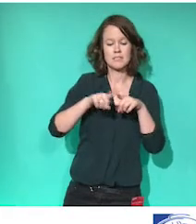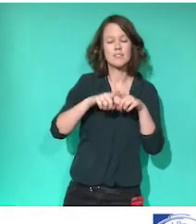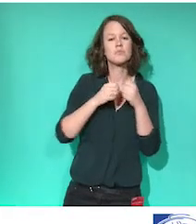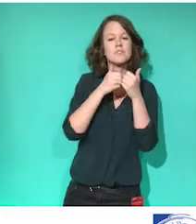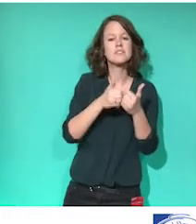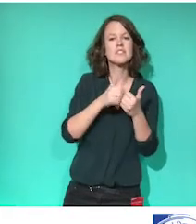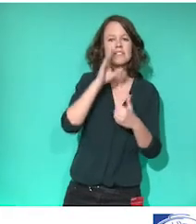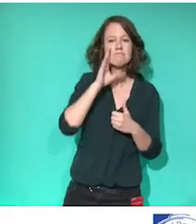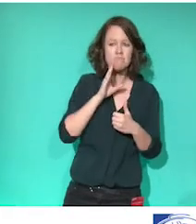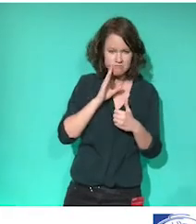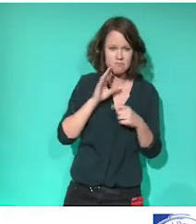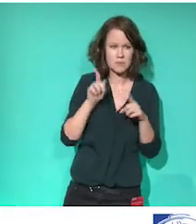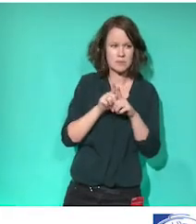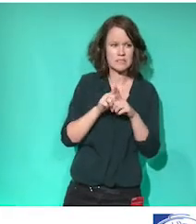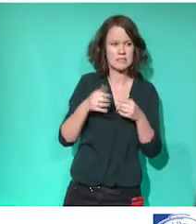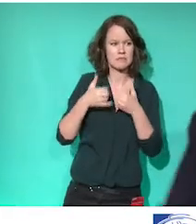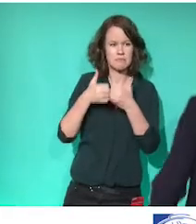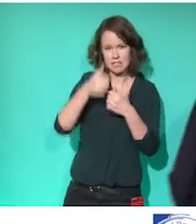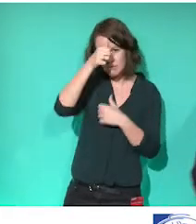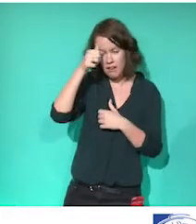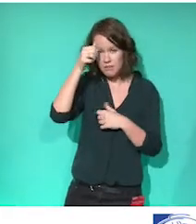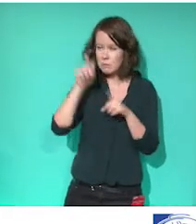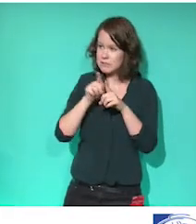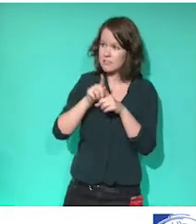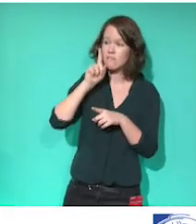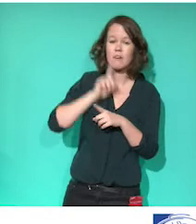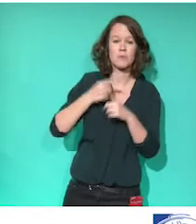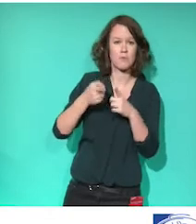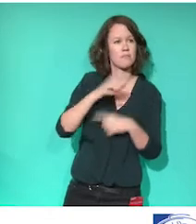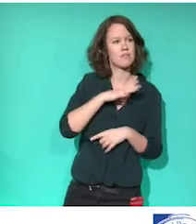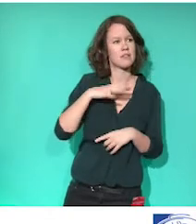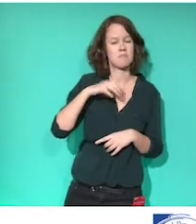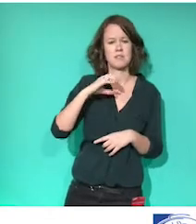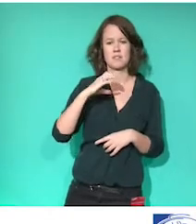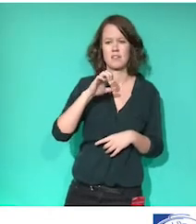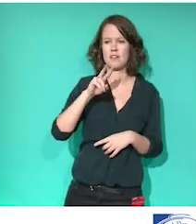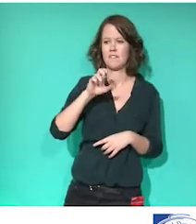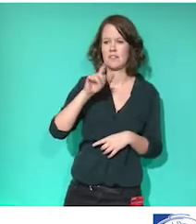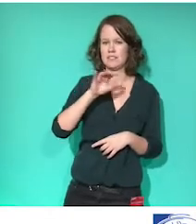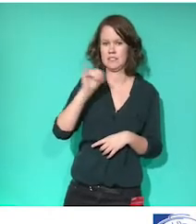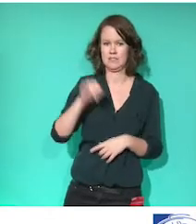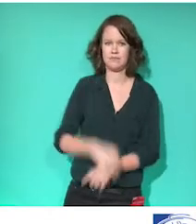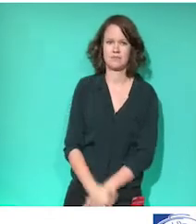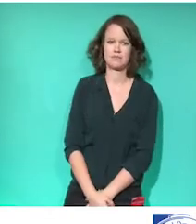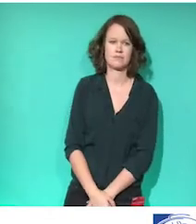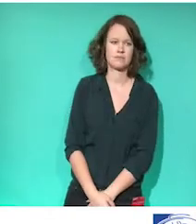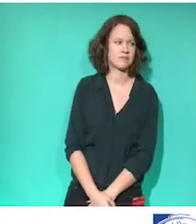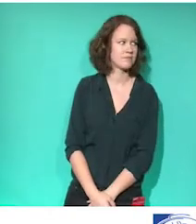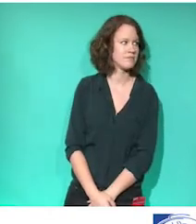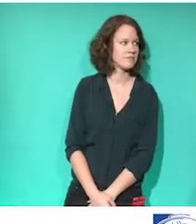parrains, sexisme en rafale du FIT, une femme, un toit, avec Marie Servetti. Alors, merci d'être